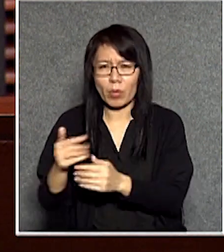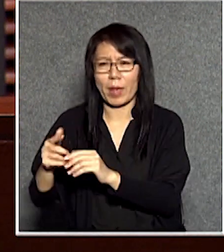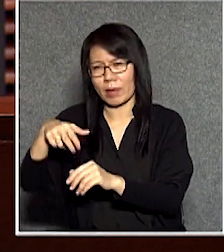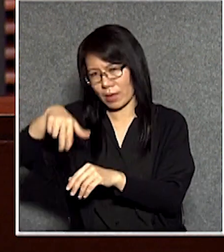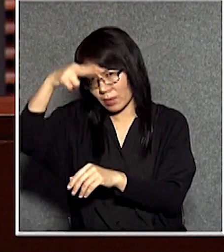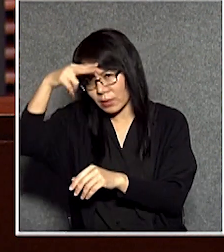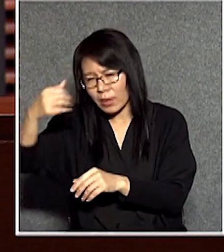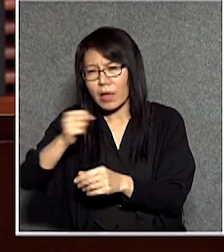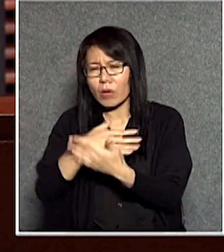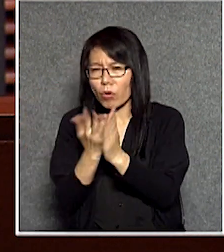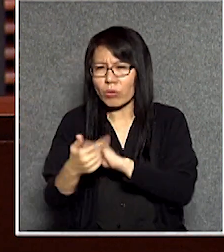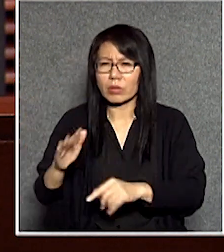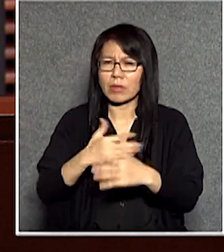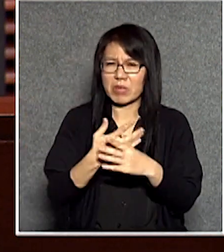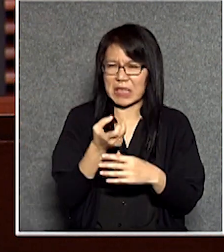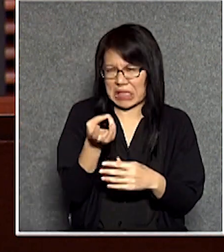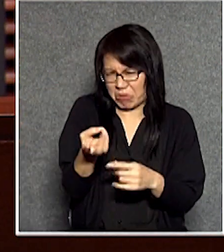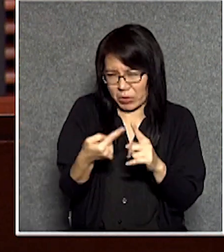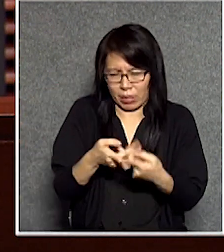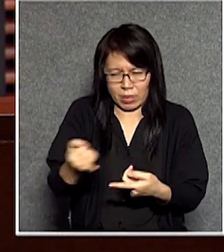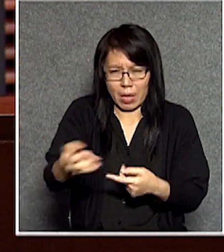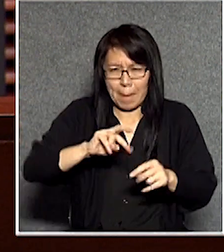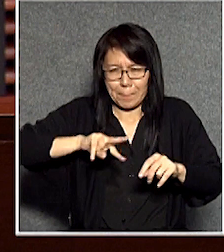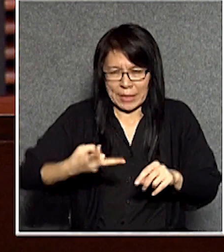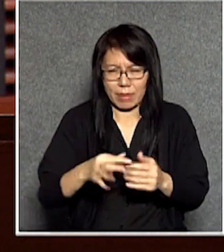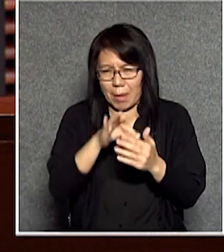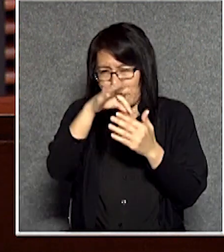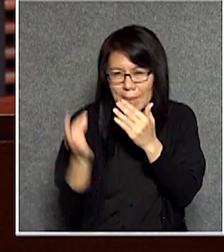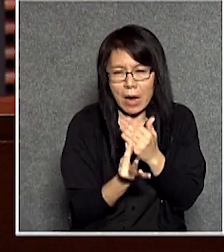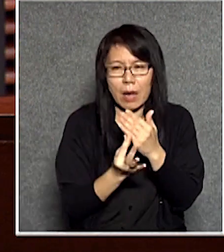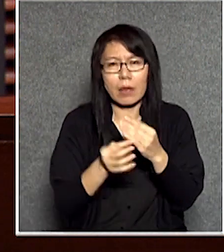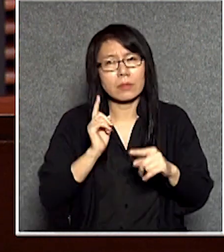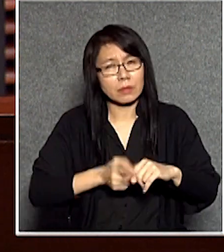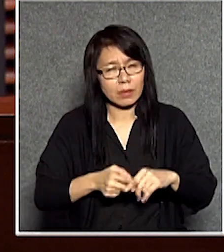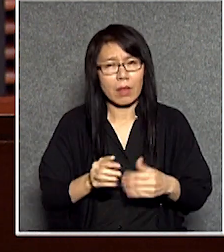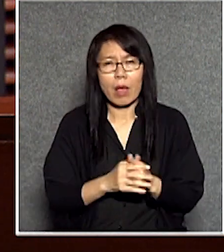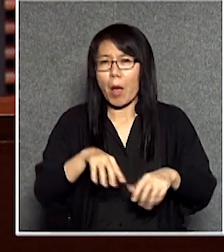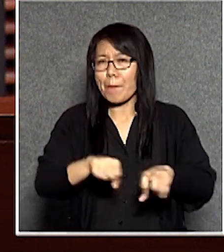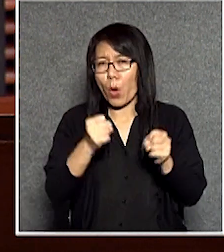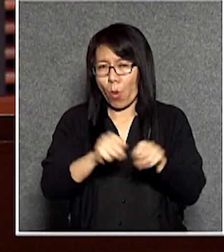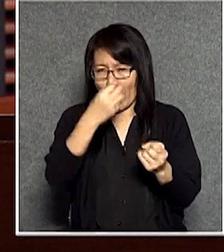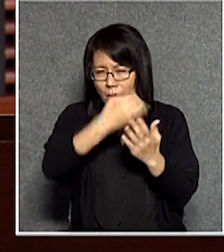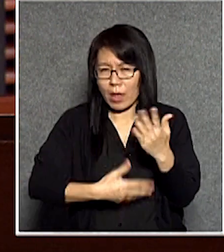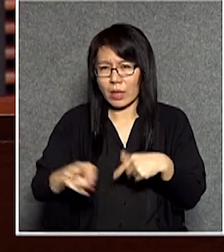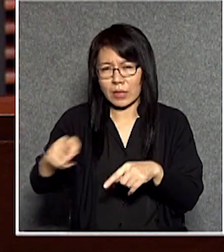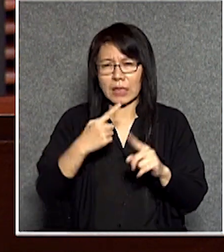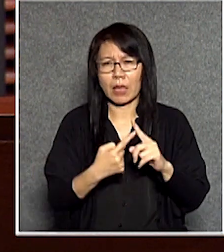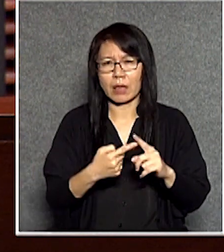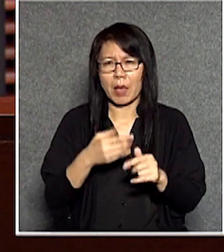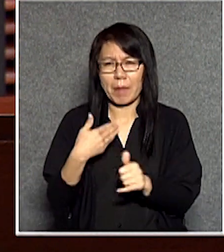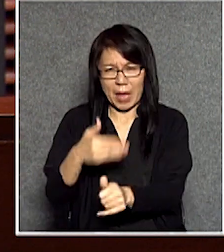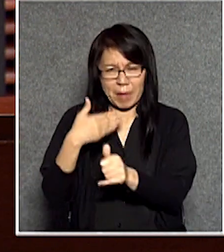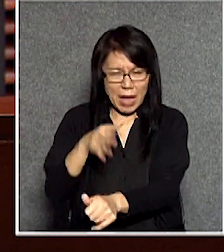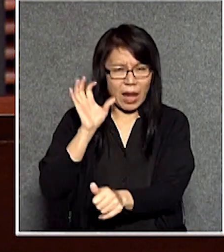亂策小人而朝綱崩壞、制度倒塌。面對這些破壞制度的政客，不彈劾、不譴